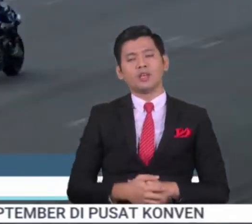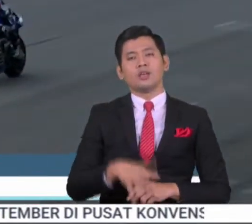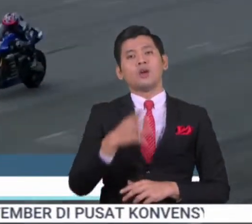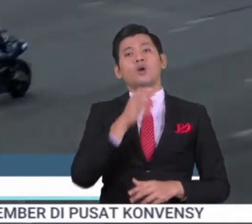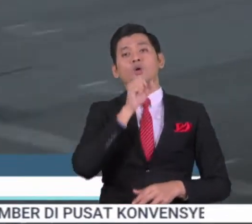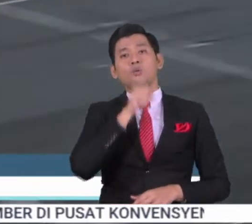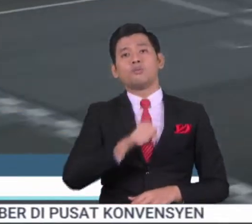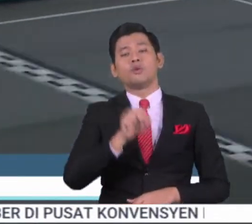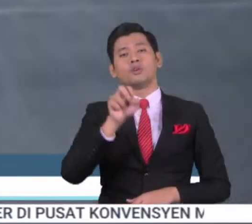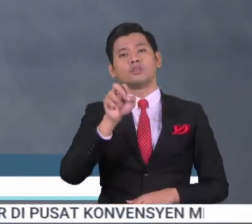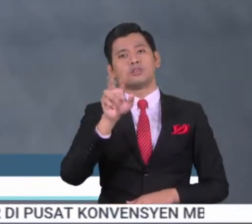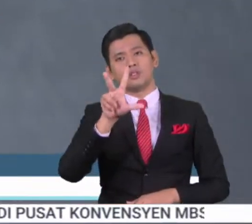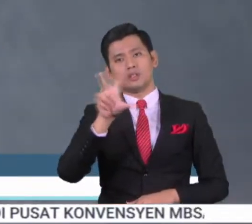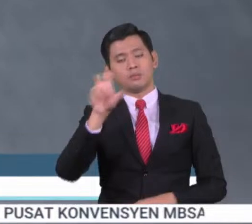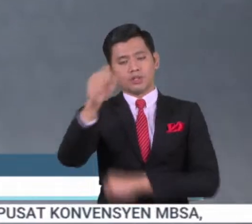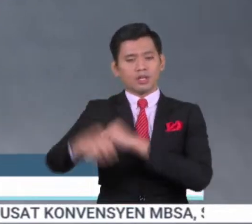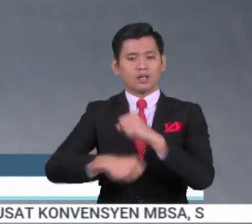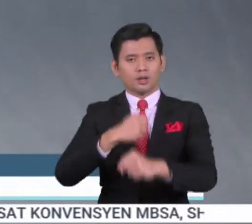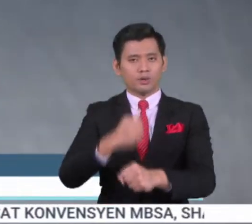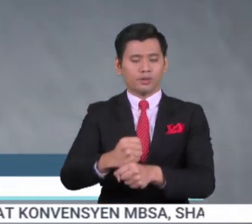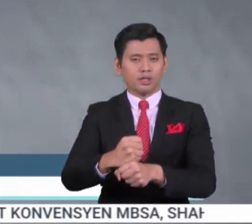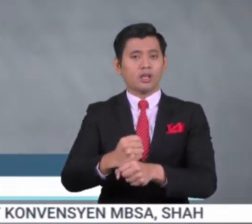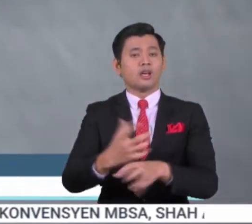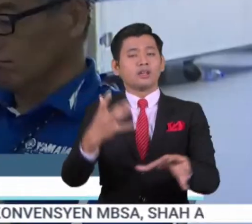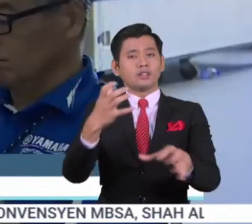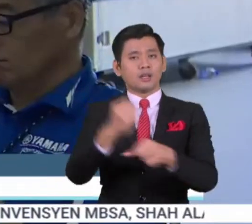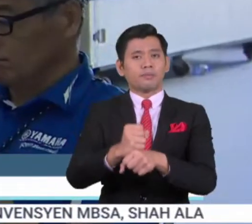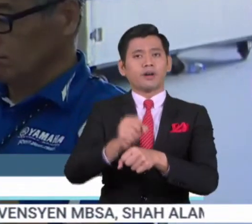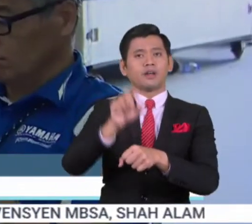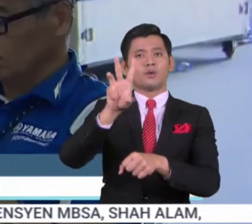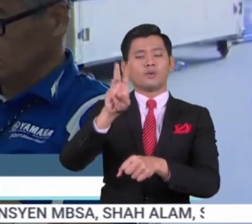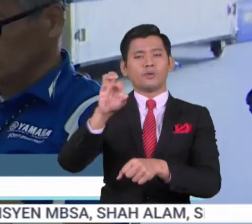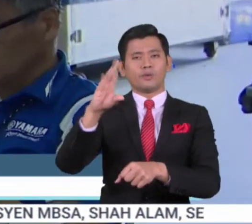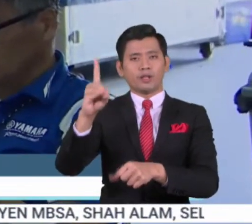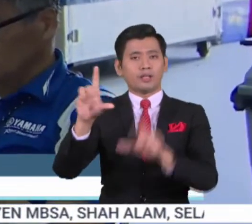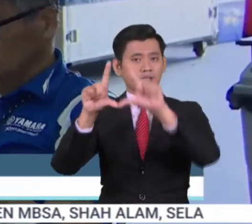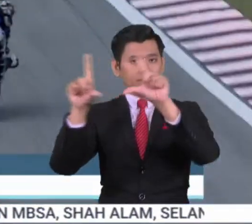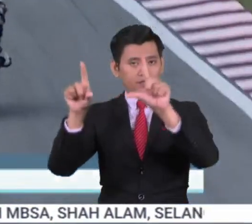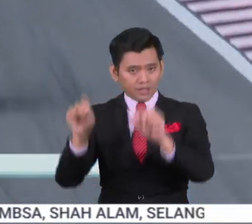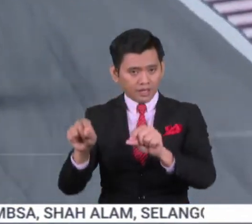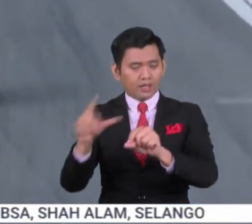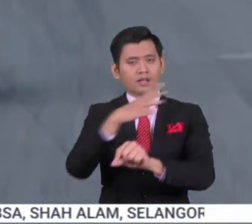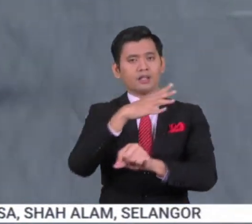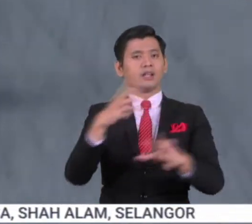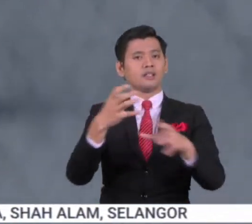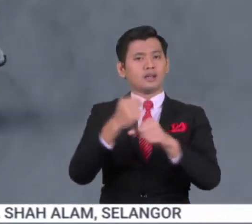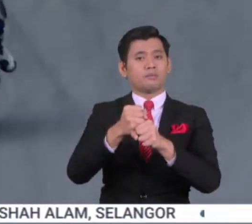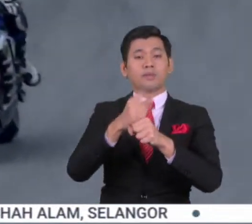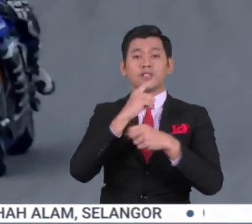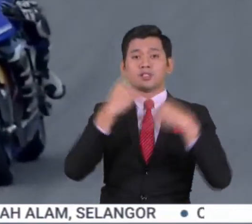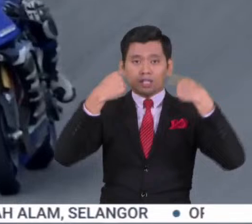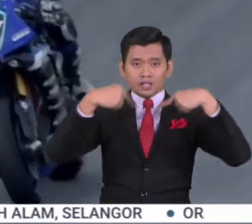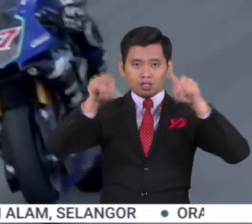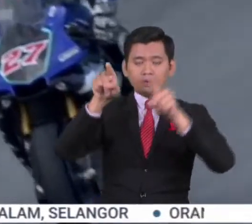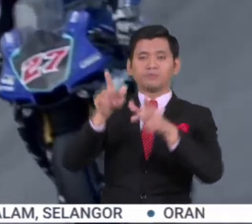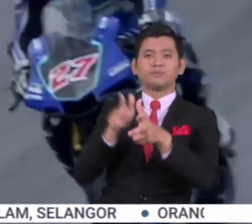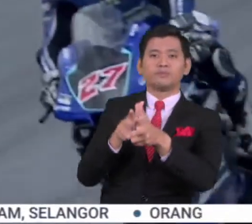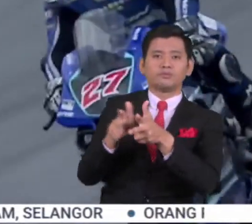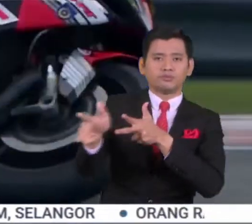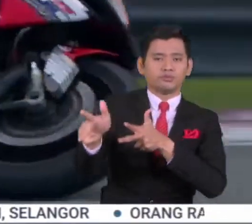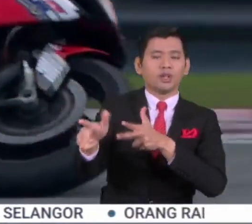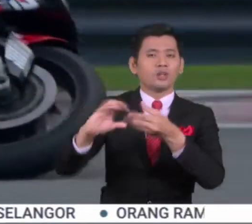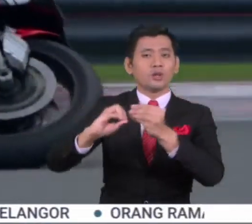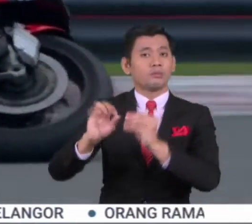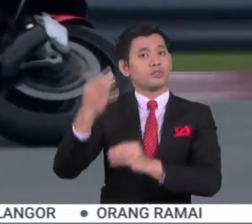yang diberikan slot wildcard pada perlumbaan edisi lalu menamatkan saingan di tempat ke-19. SIC dijangka